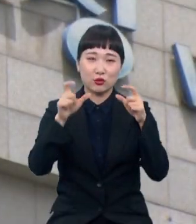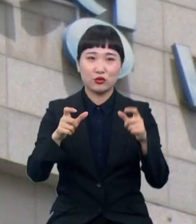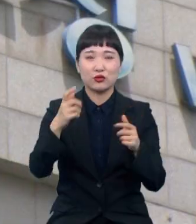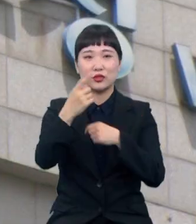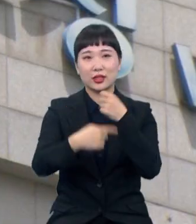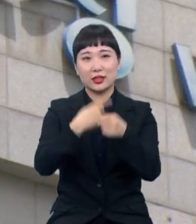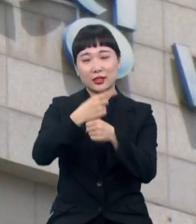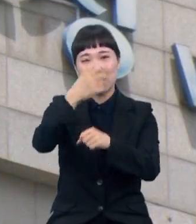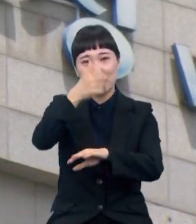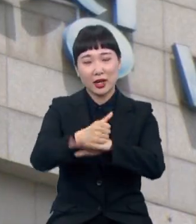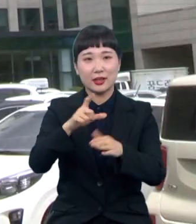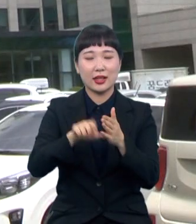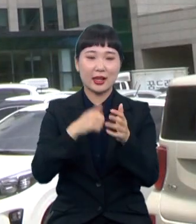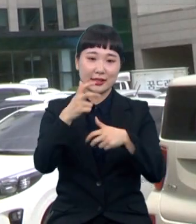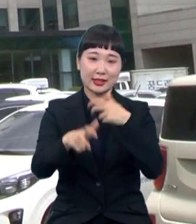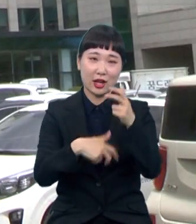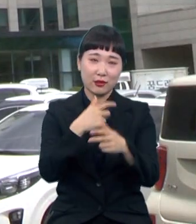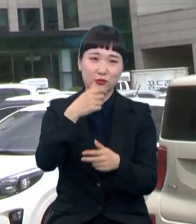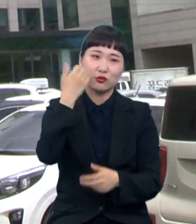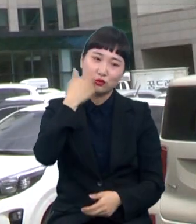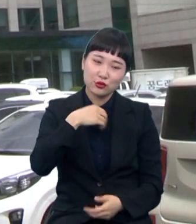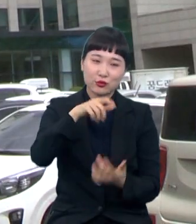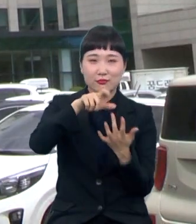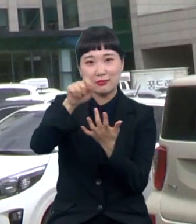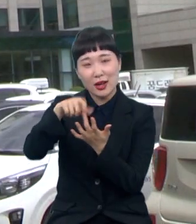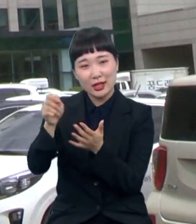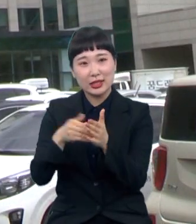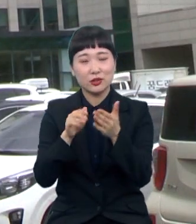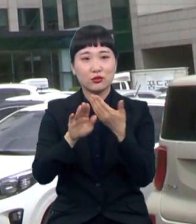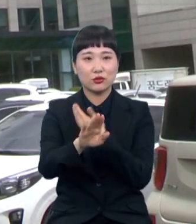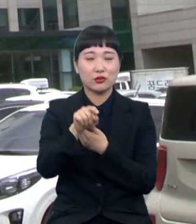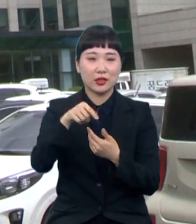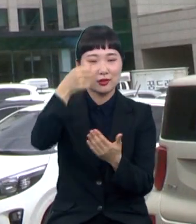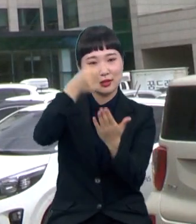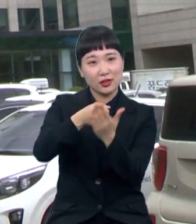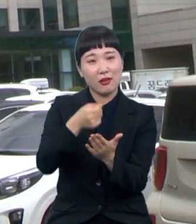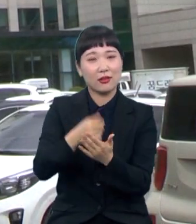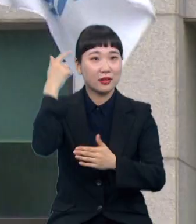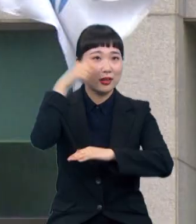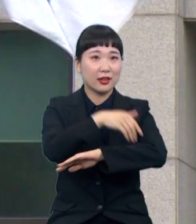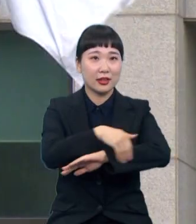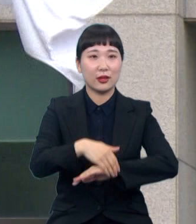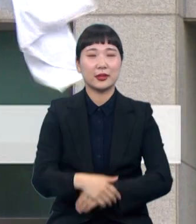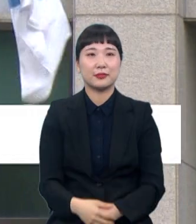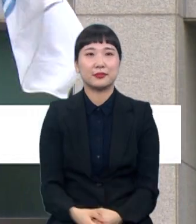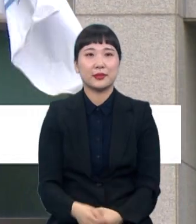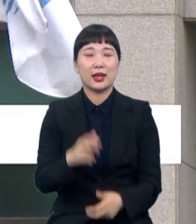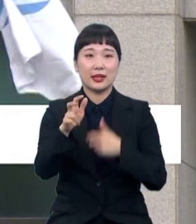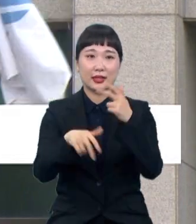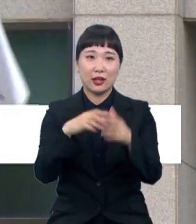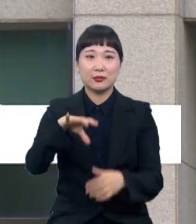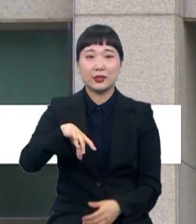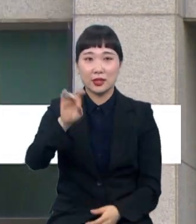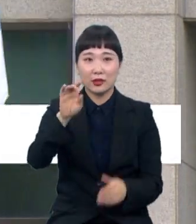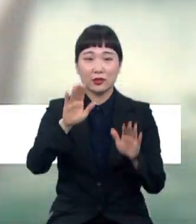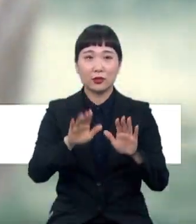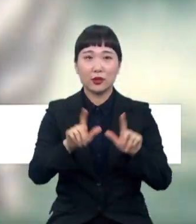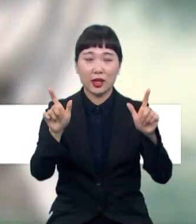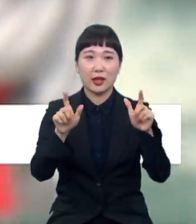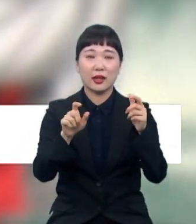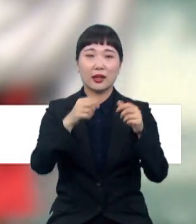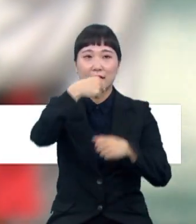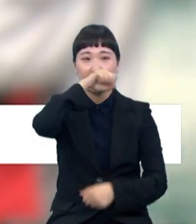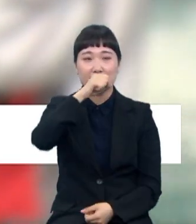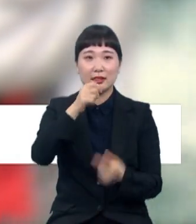사업 대상자를 모집한 뒤 심사를 통해 지원 대상자를 확정할 계획입니다. 사업 첫해 예산은 1억으로